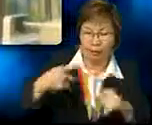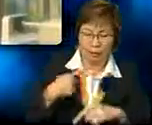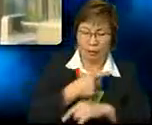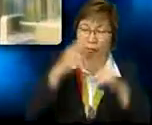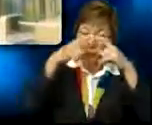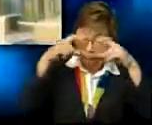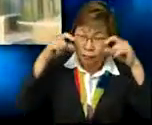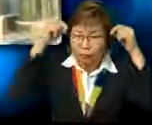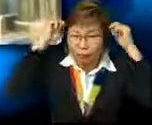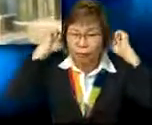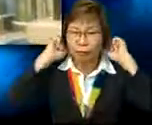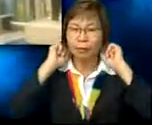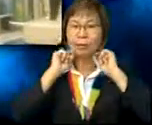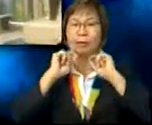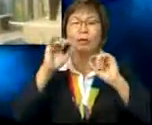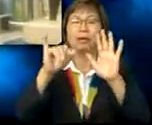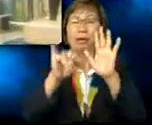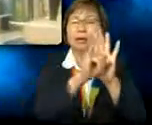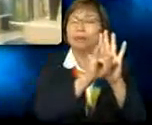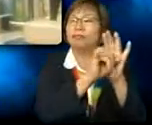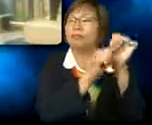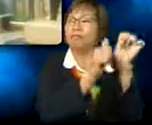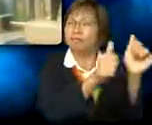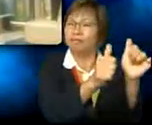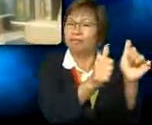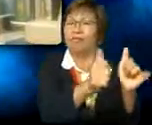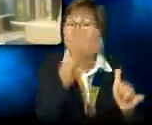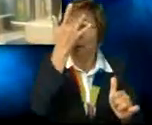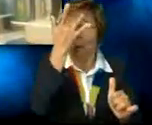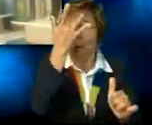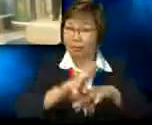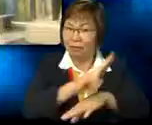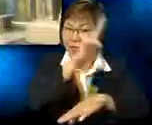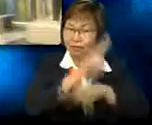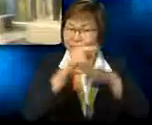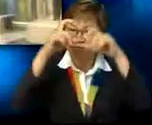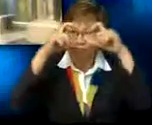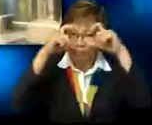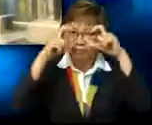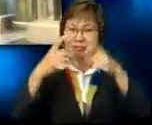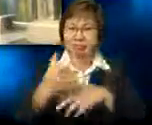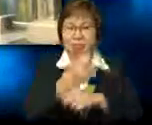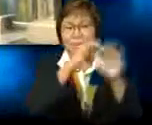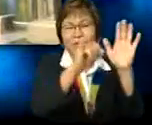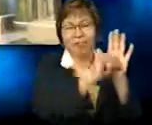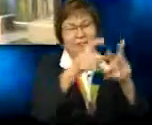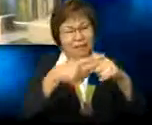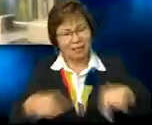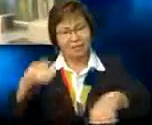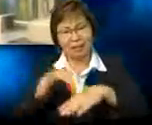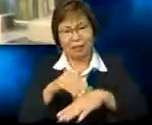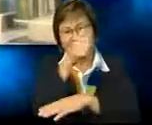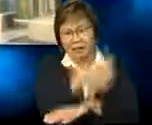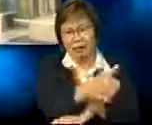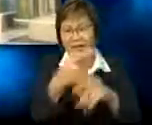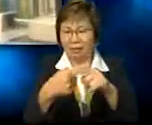cermin mata juga akan memberikan imej yang baik. Kalau seseorang itu pandai memakai kacamata, kita boleh dapat imej yang berlainan pada